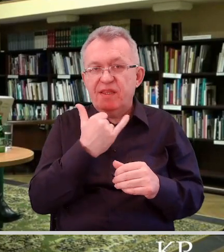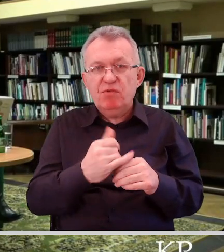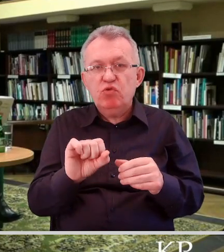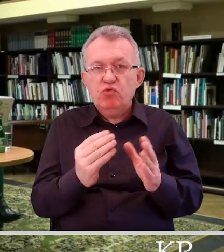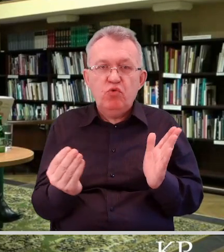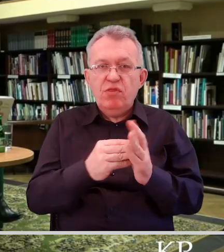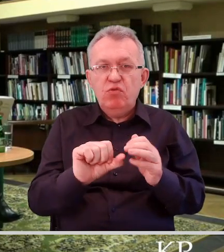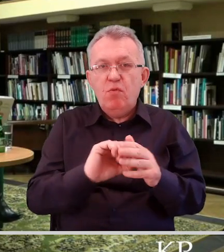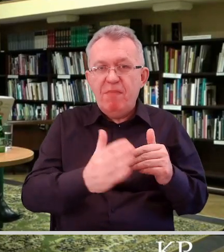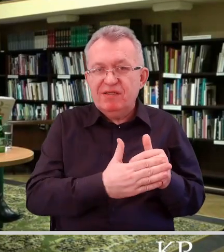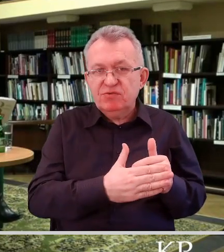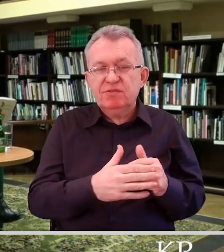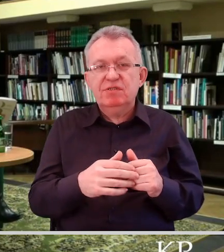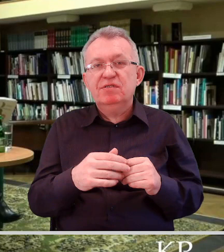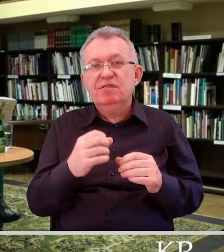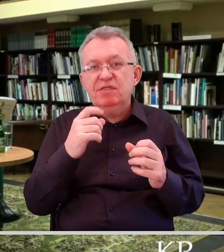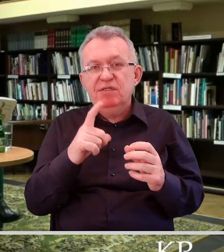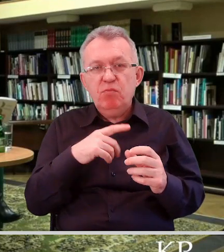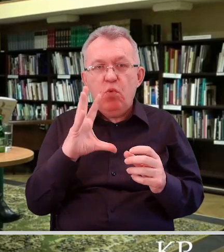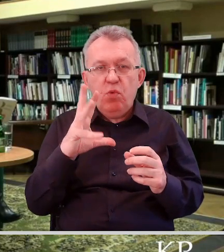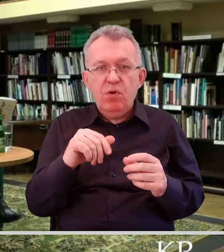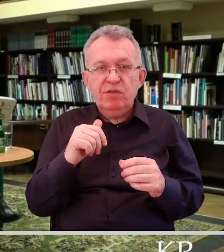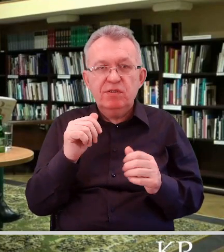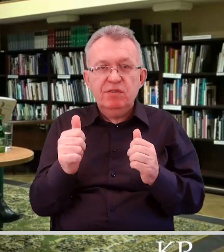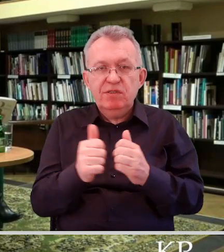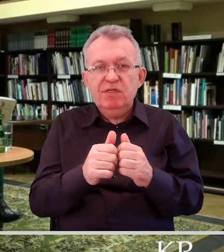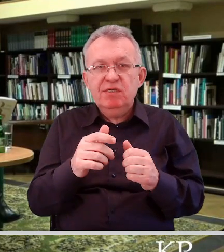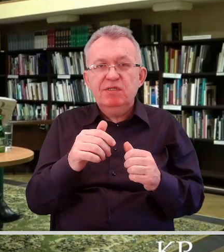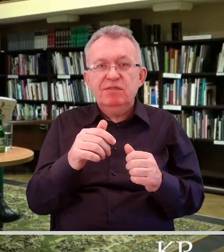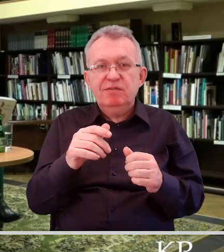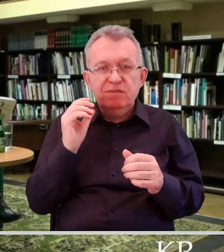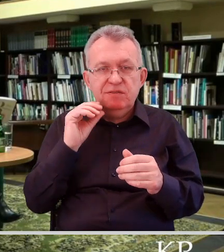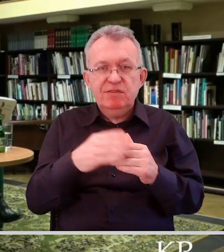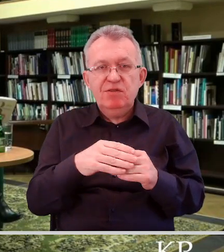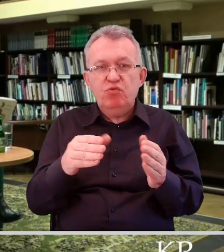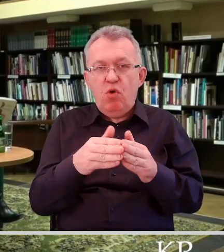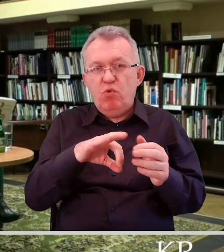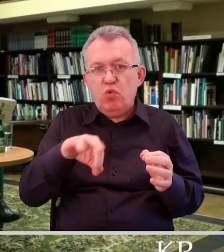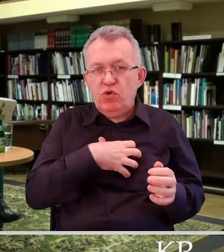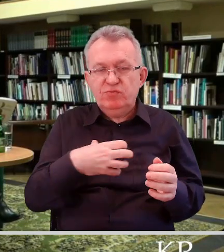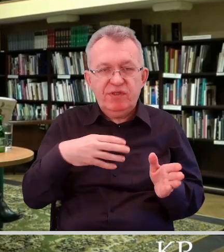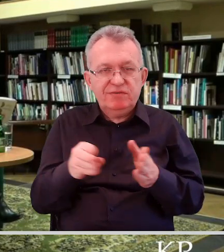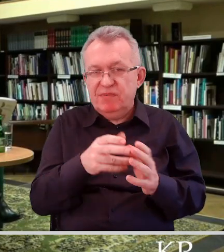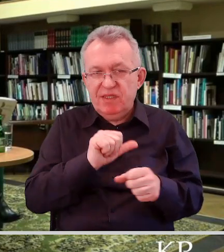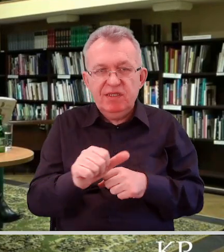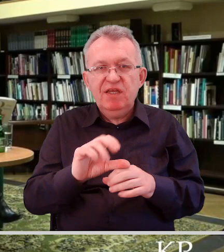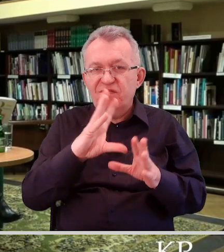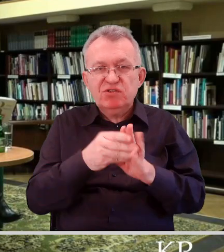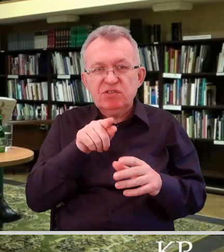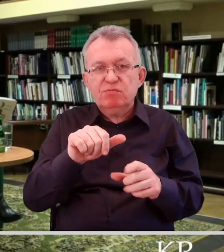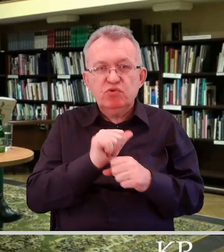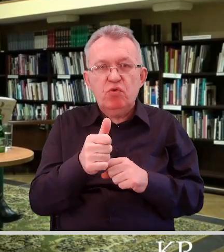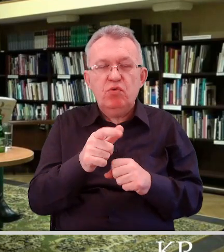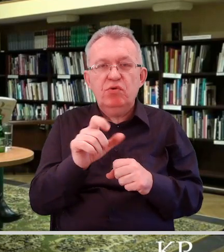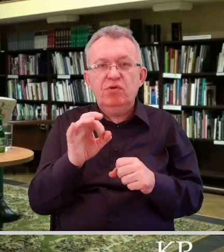do męża, zwolennikom teorii, że bycie wife jest tożsame ze statutem housewife. Że nie jestem wszystkim tym, co